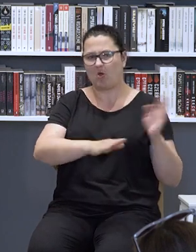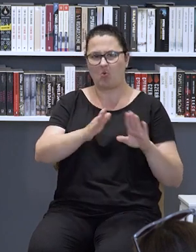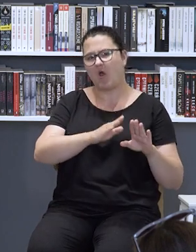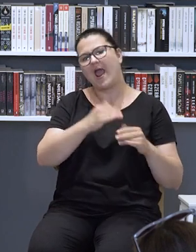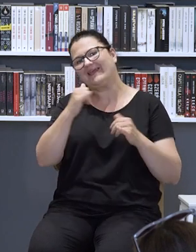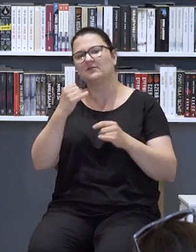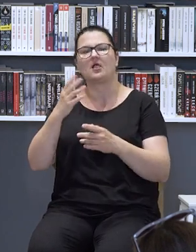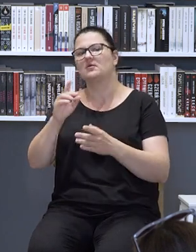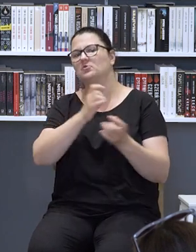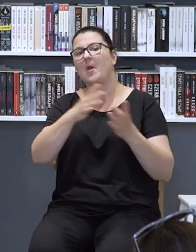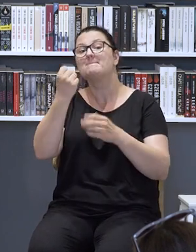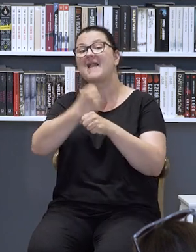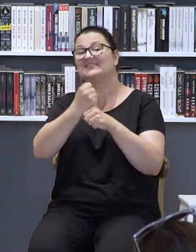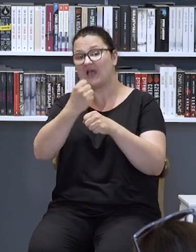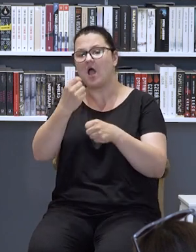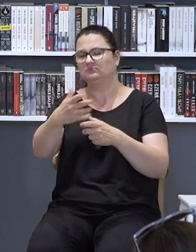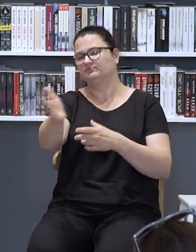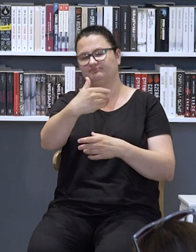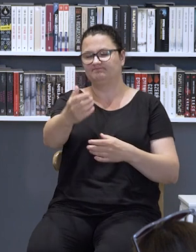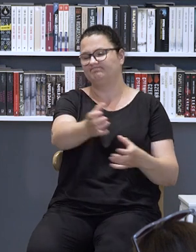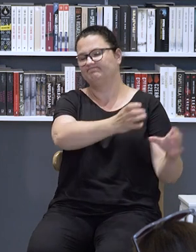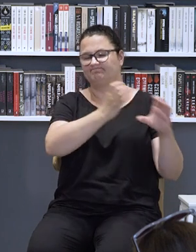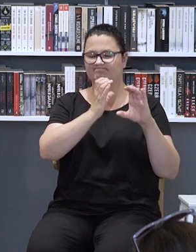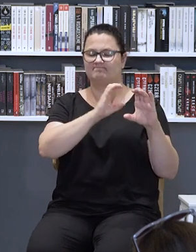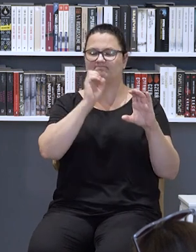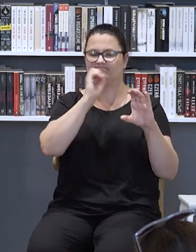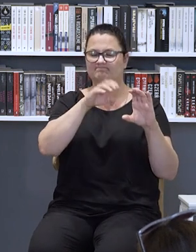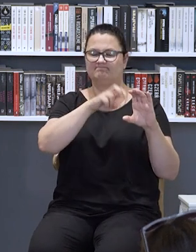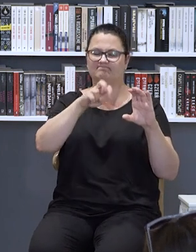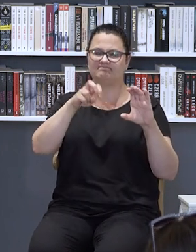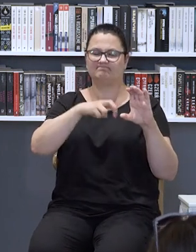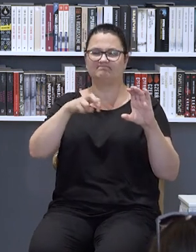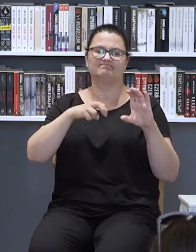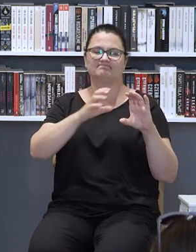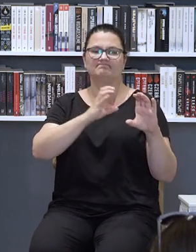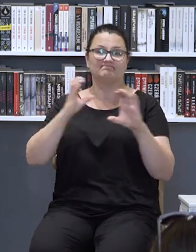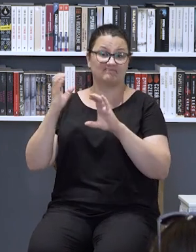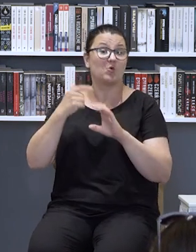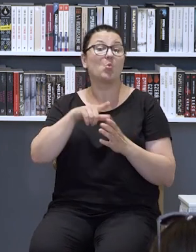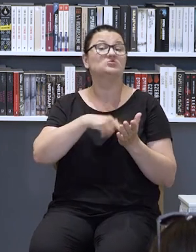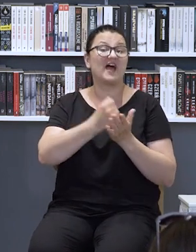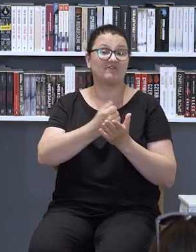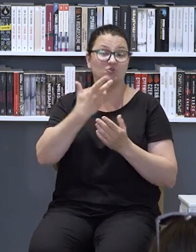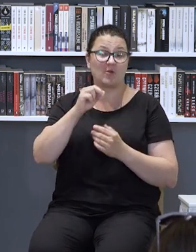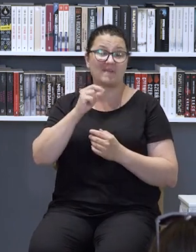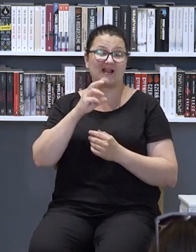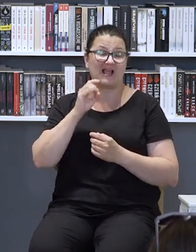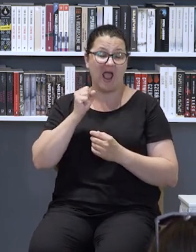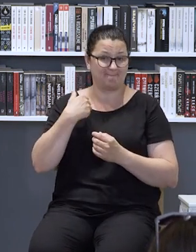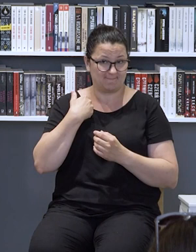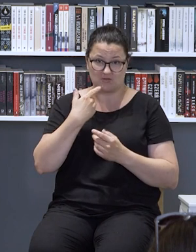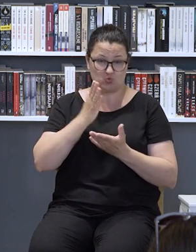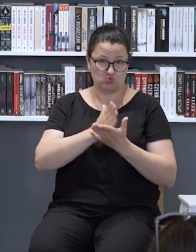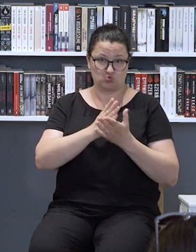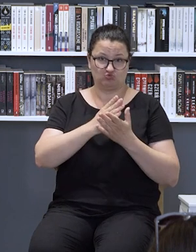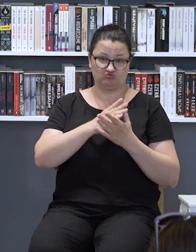z pracy. Pamiętajmy, że to już było wtedy, kiedy były ustawy norymberskie daleko wprowadzone na terenie